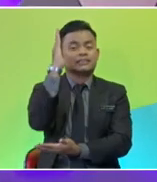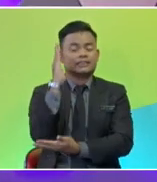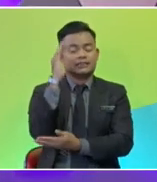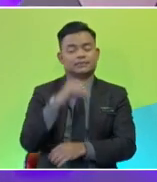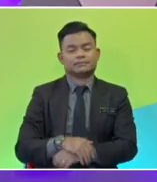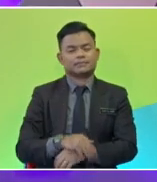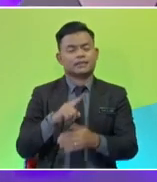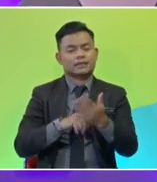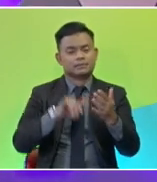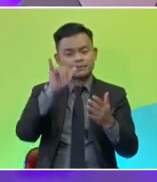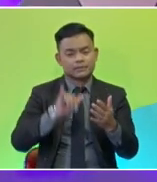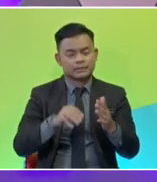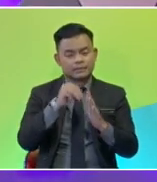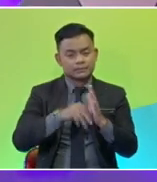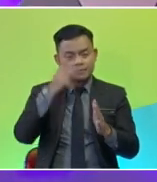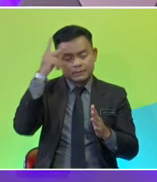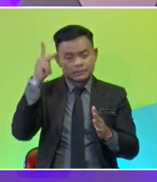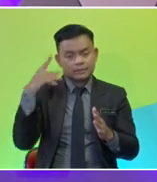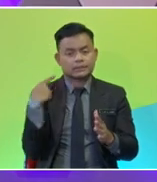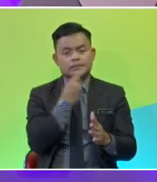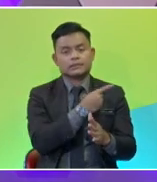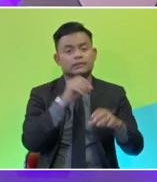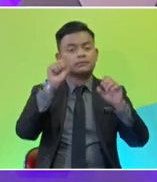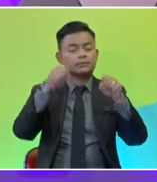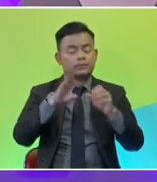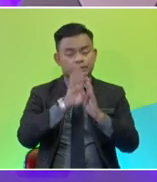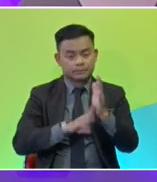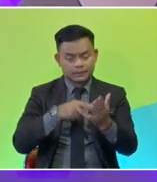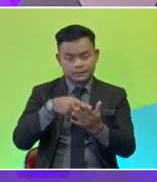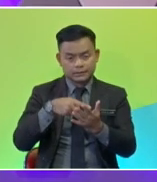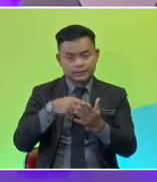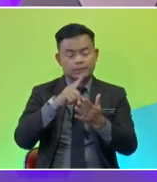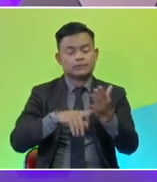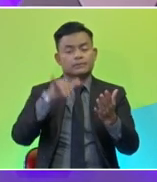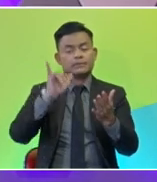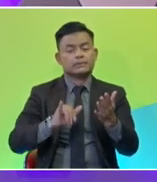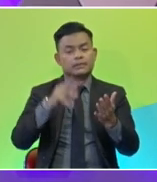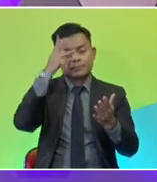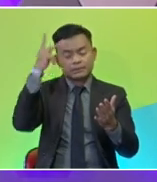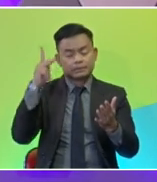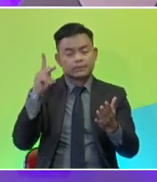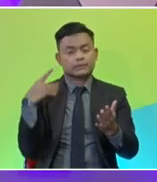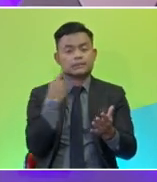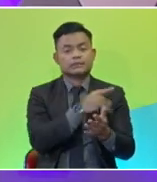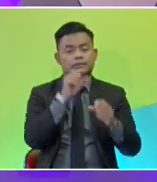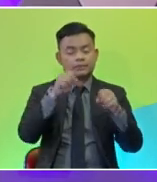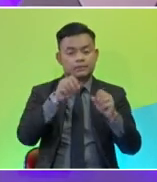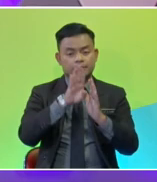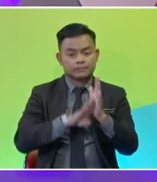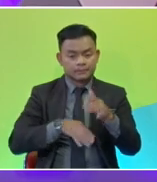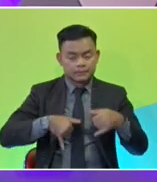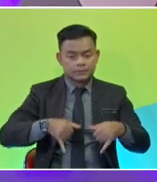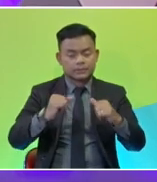yang menyebabkan kita boleh berdiri apa yang menyebabkan kita boleh berjalan karena kita memiliki sistem rangka